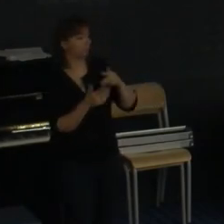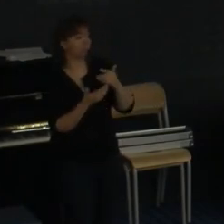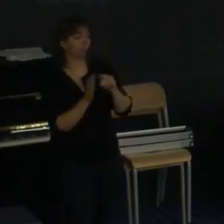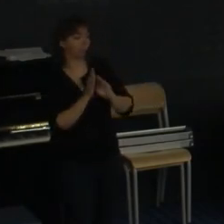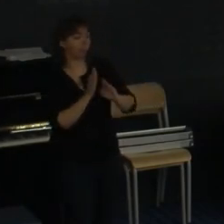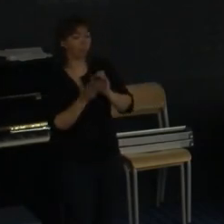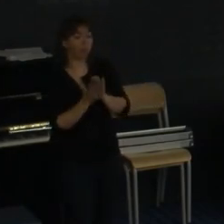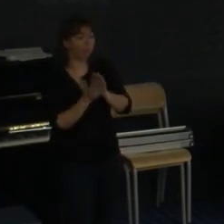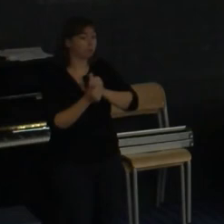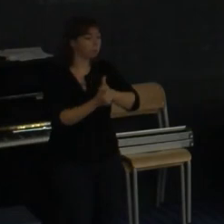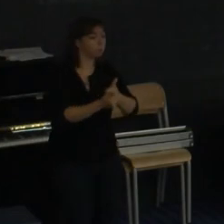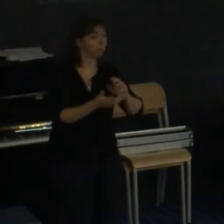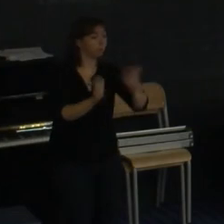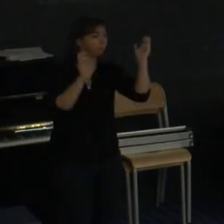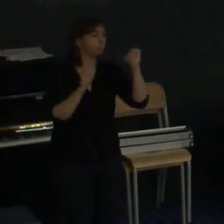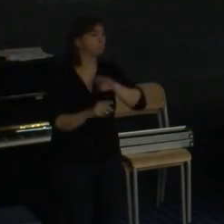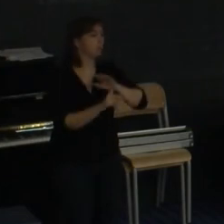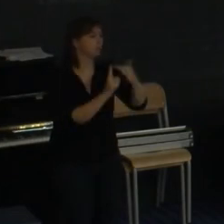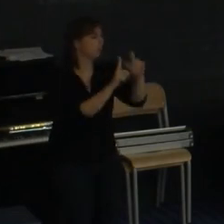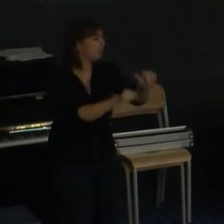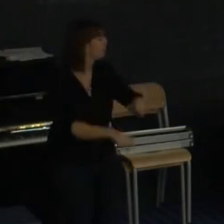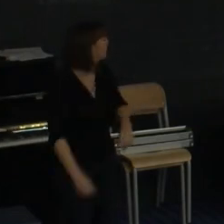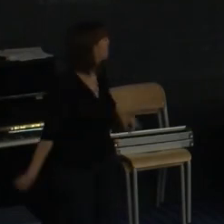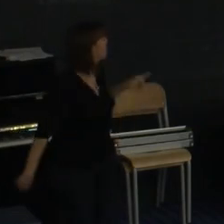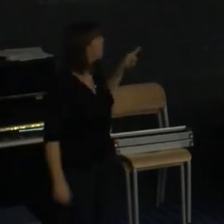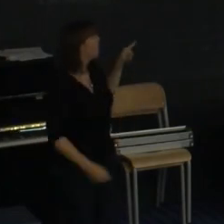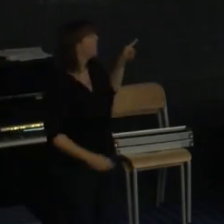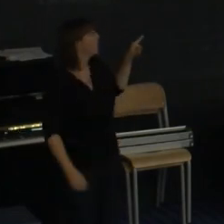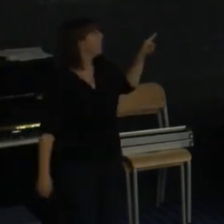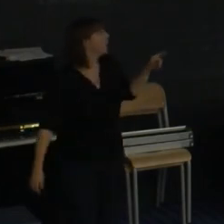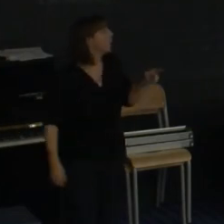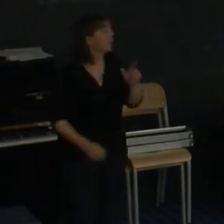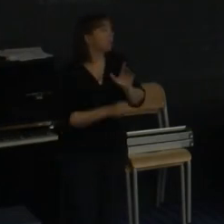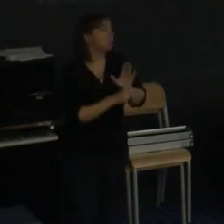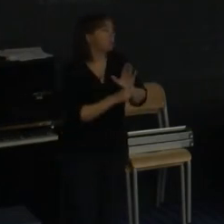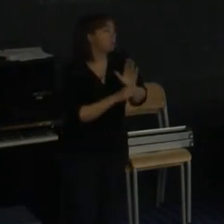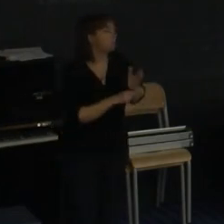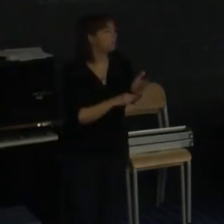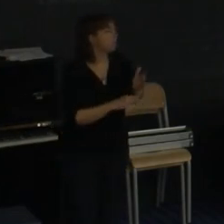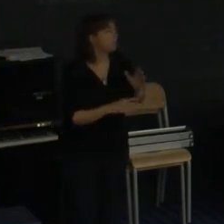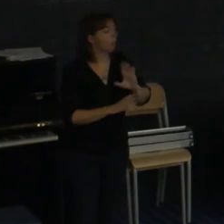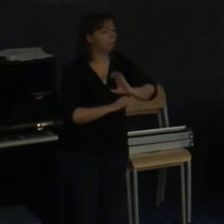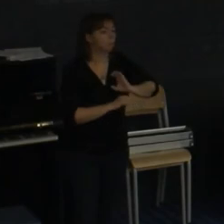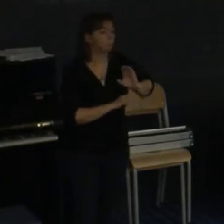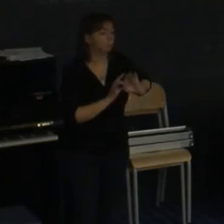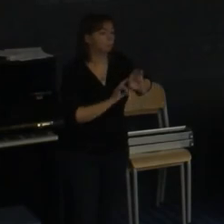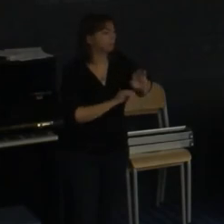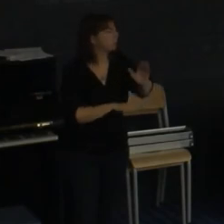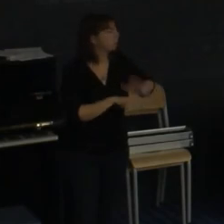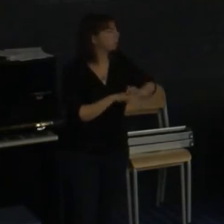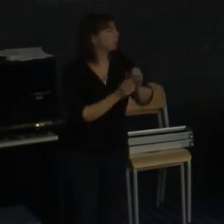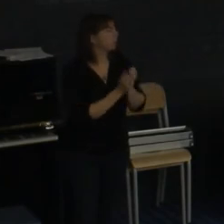ça. Alors, j'ai essayé de faire une présentation, une petite démo, mais malheureusement, le développeur de